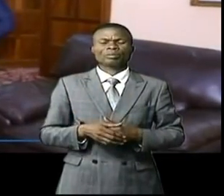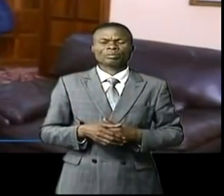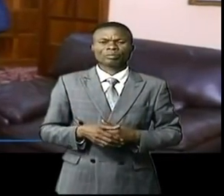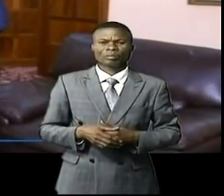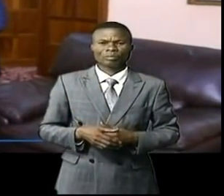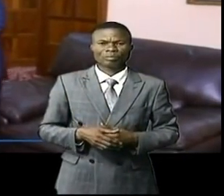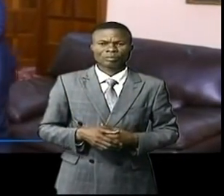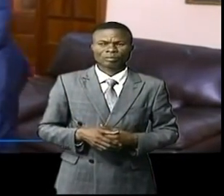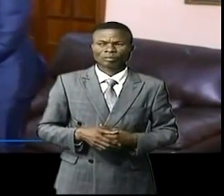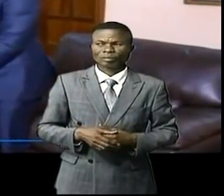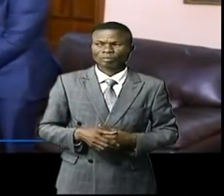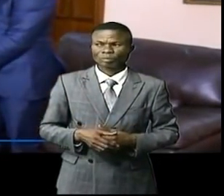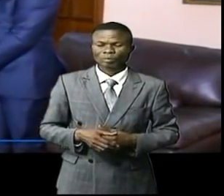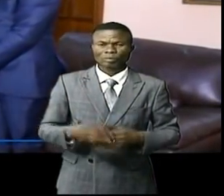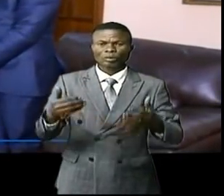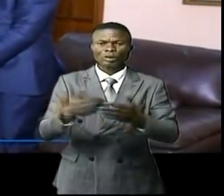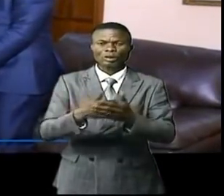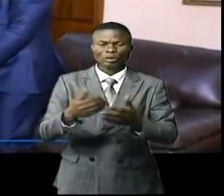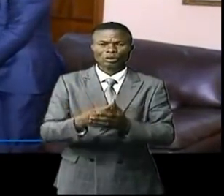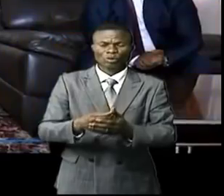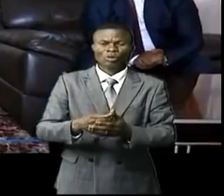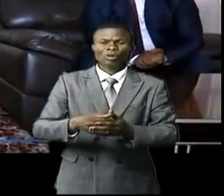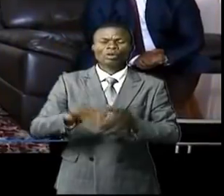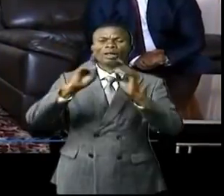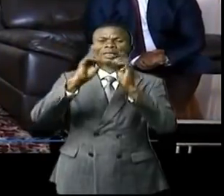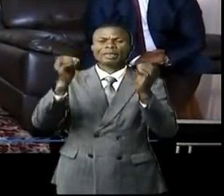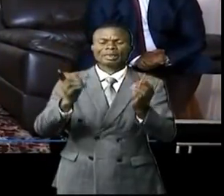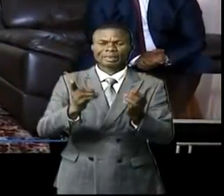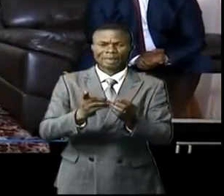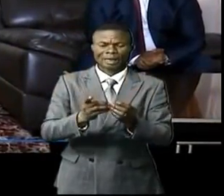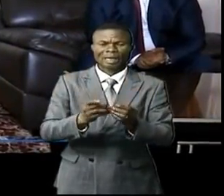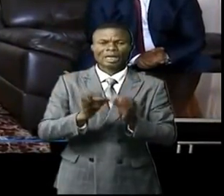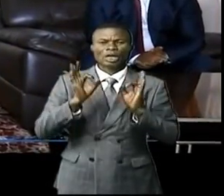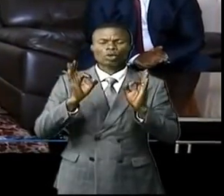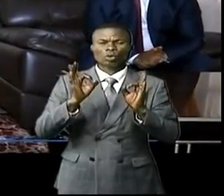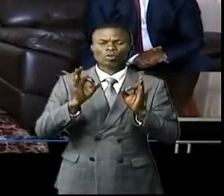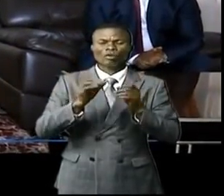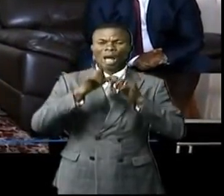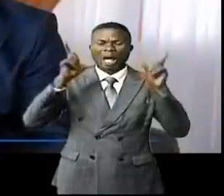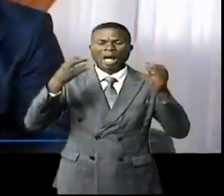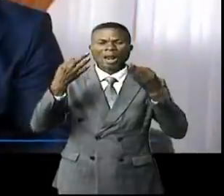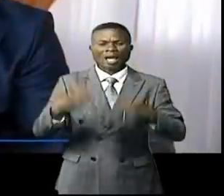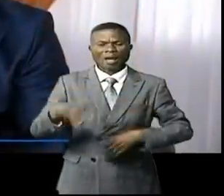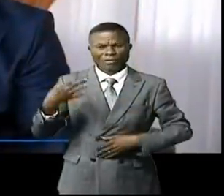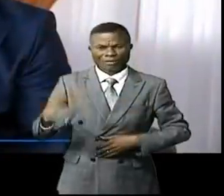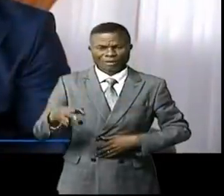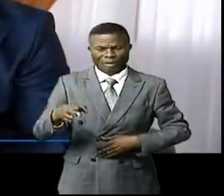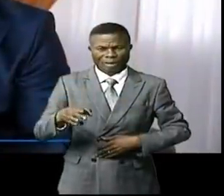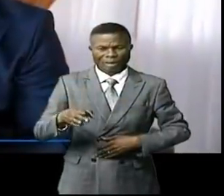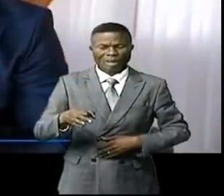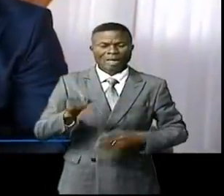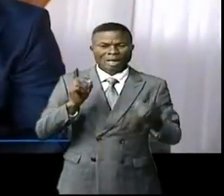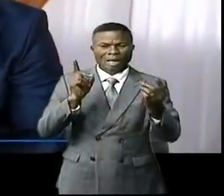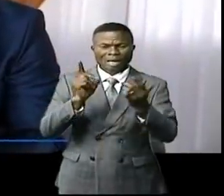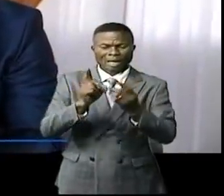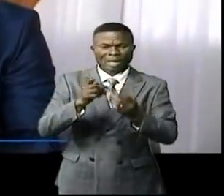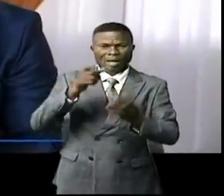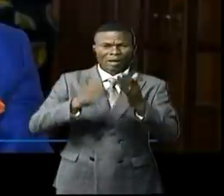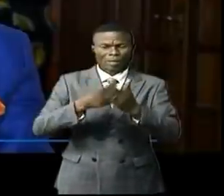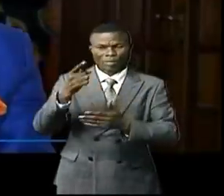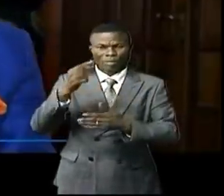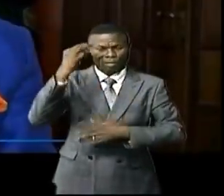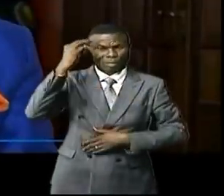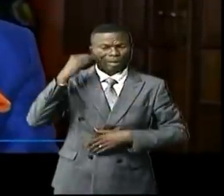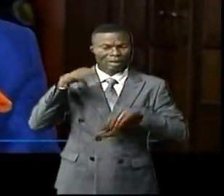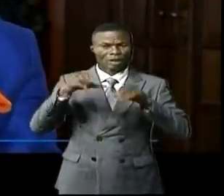Nommé nouveau délégué général à la francophonie, Prince Kangila Kawele a conféré pour la première fois avec le ministre